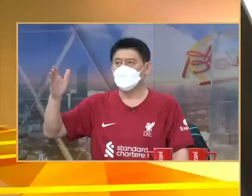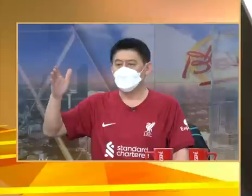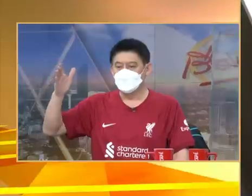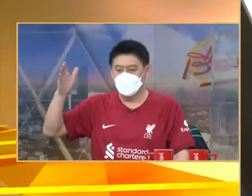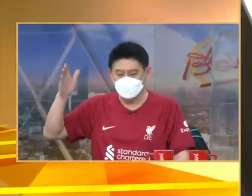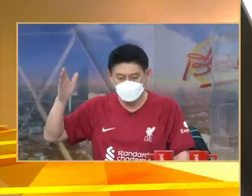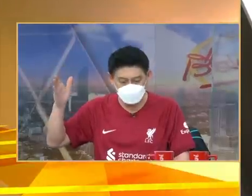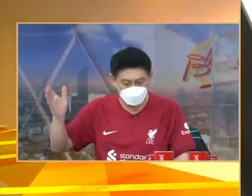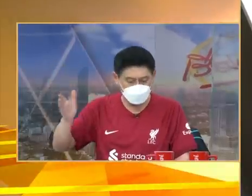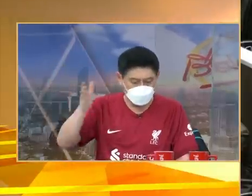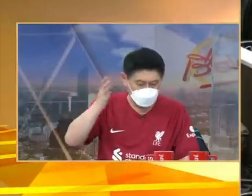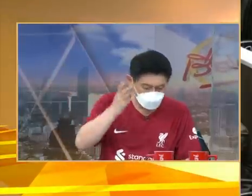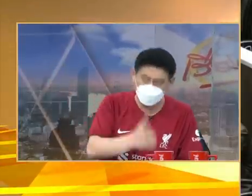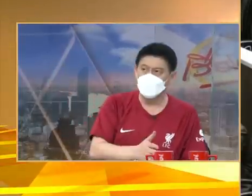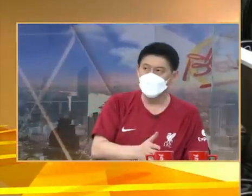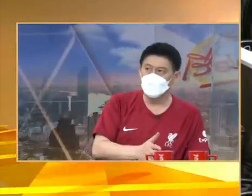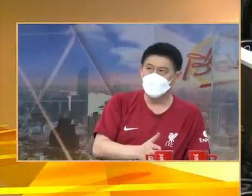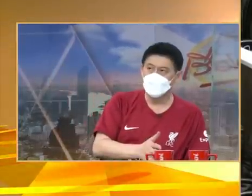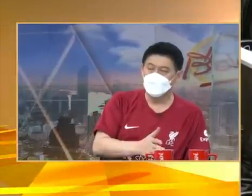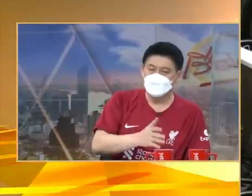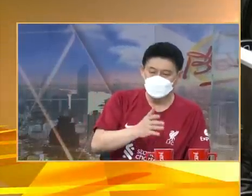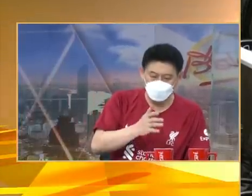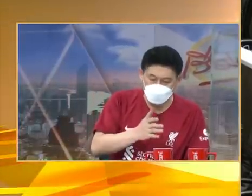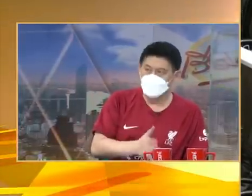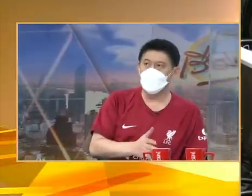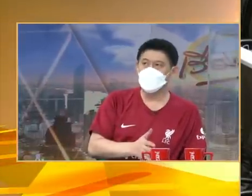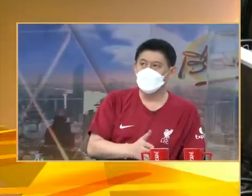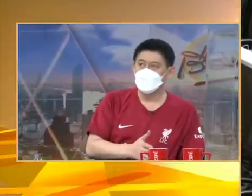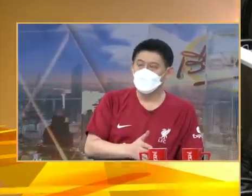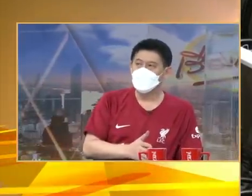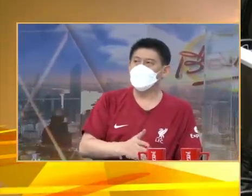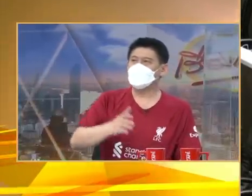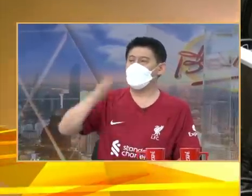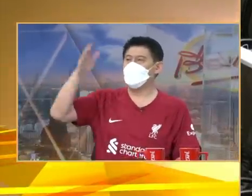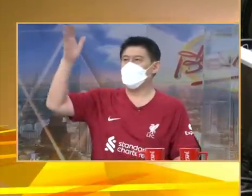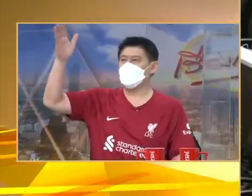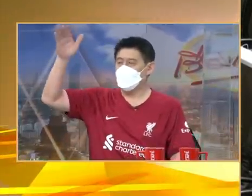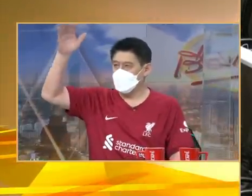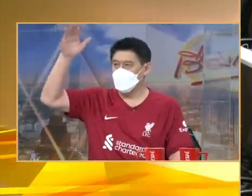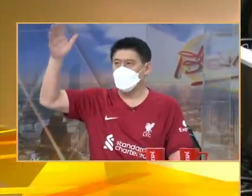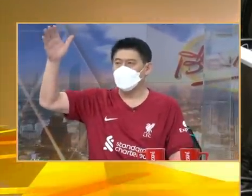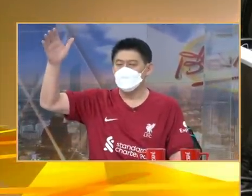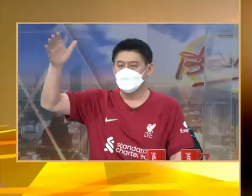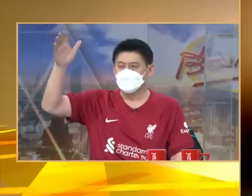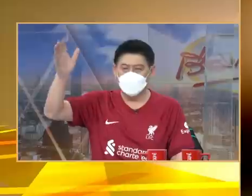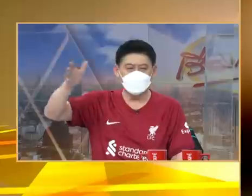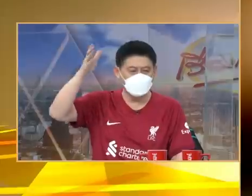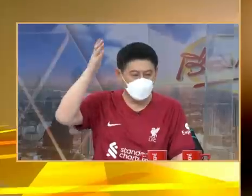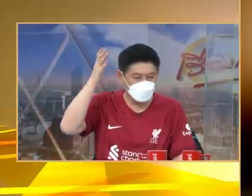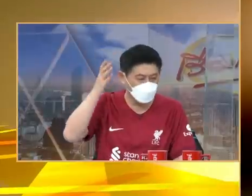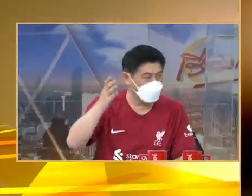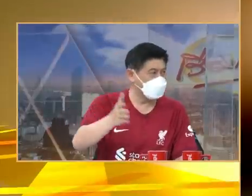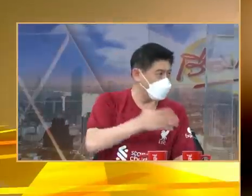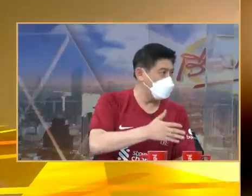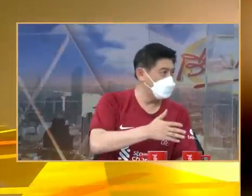นั้นถ้าใช้โสดหา 100บทสวด 500เพื่อไทยรางวัลนั้นคะแนนแบบนั้นจะได้